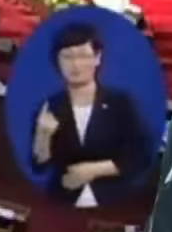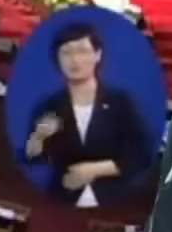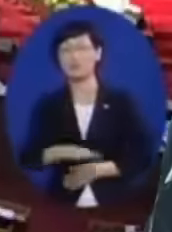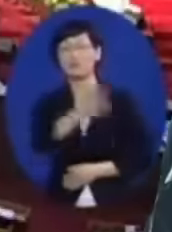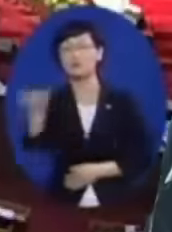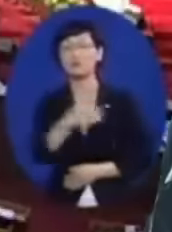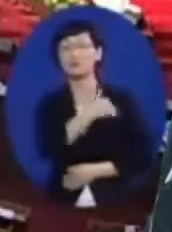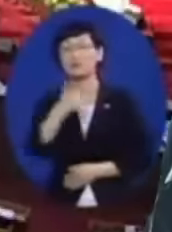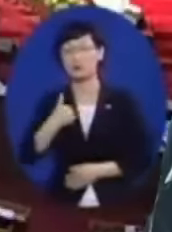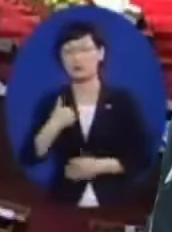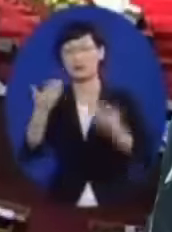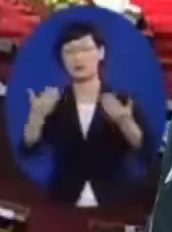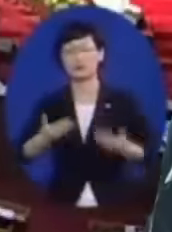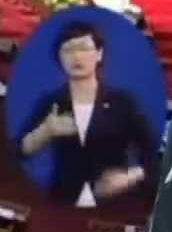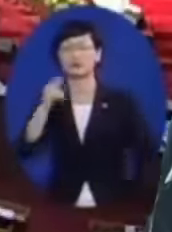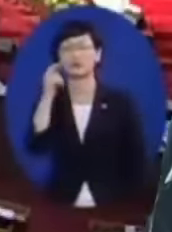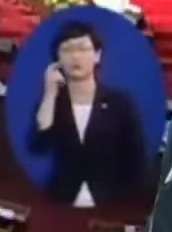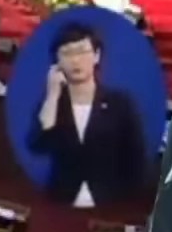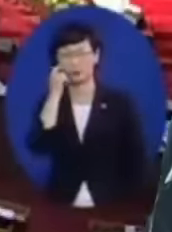만족할 수가 없습니다.